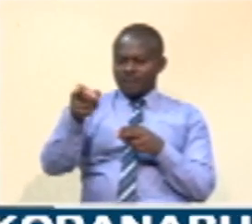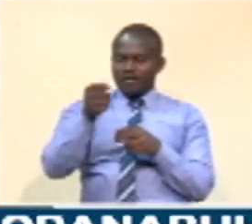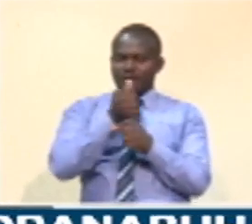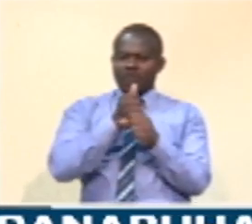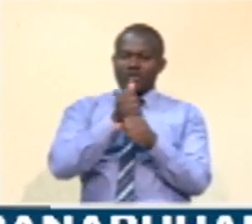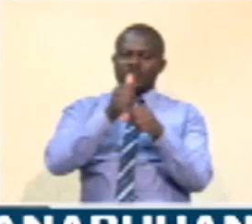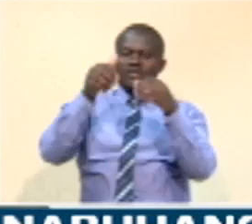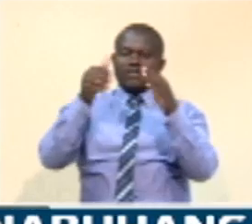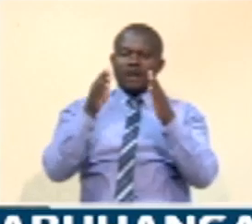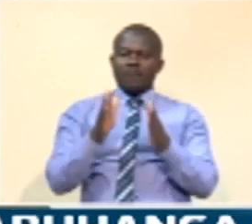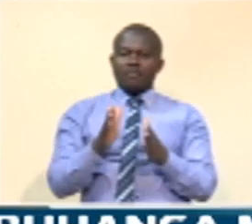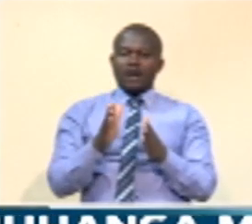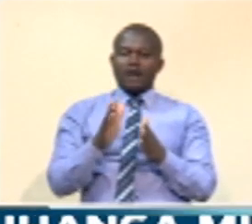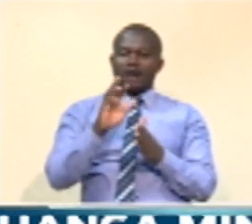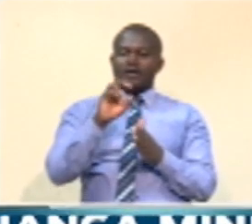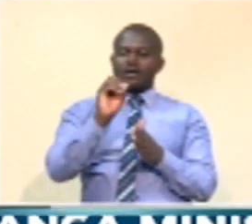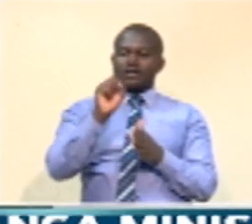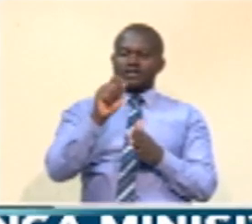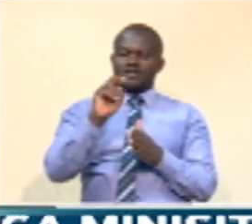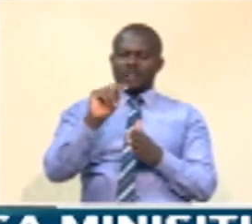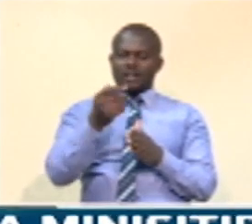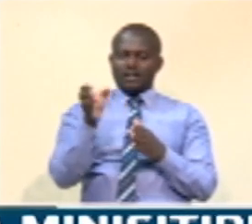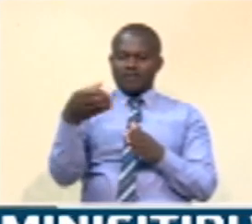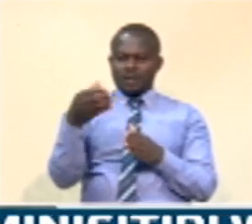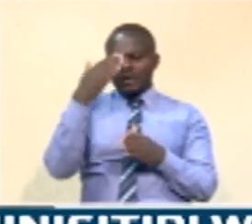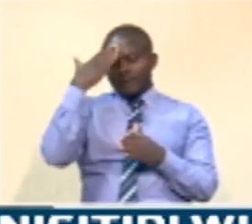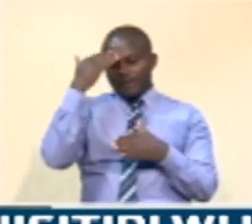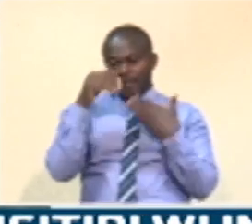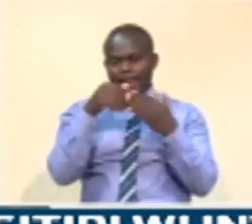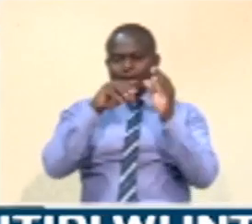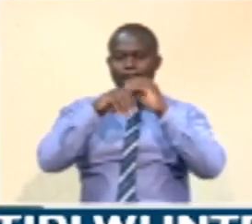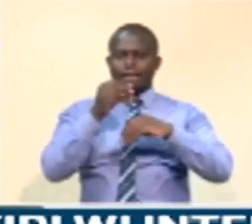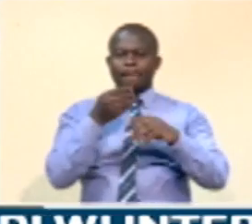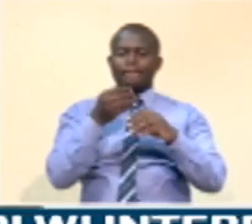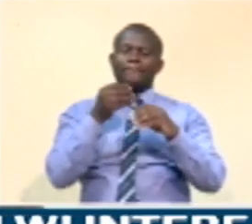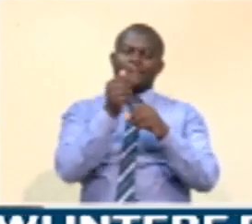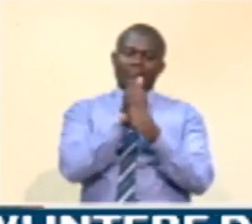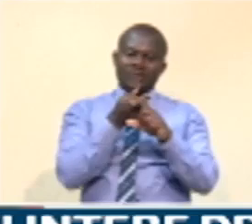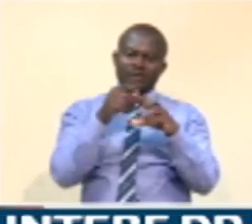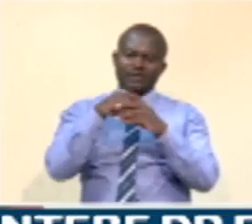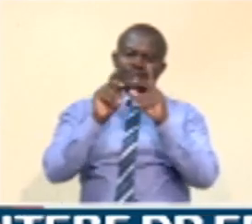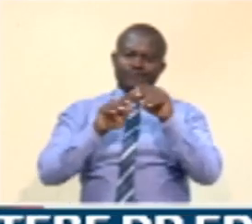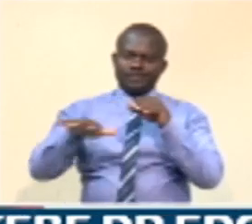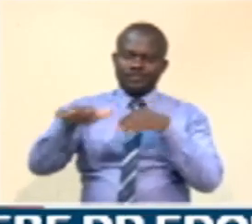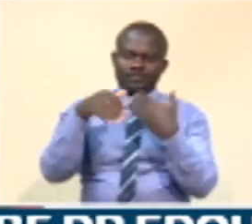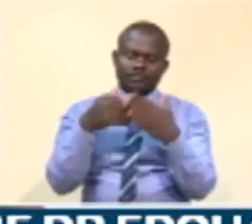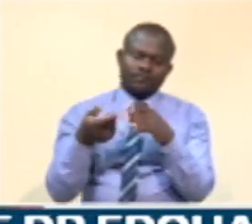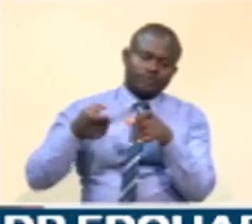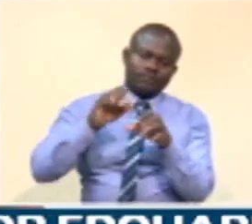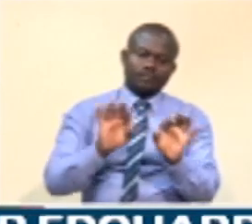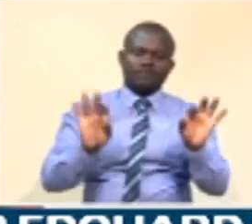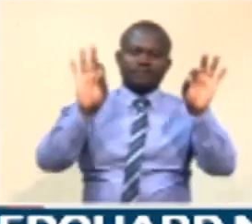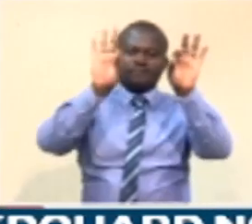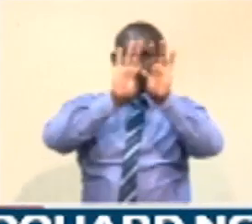coffee farmer roasting company kugira ngo umusaruro w'ikawa wavuye mu baturage wongererwa